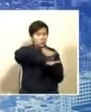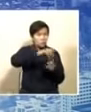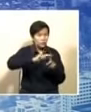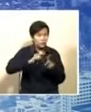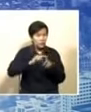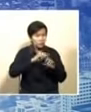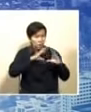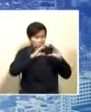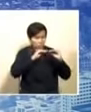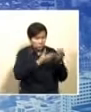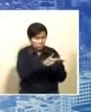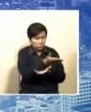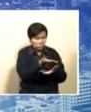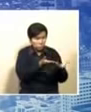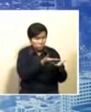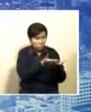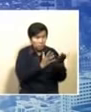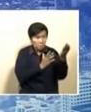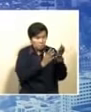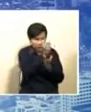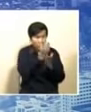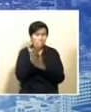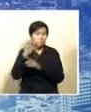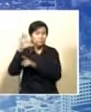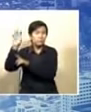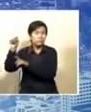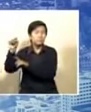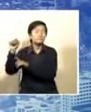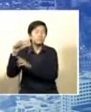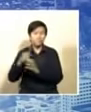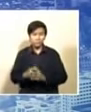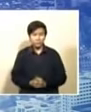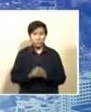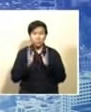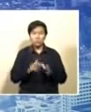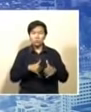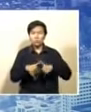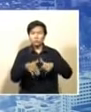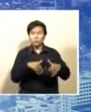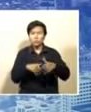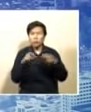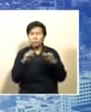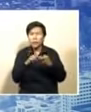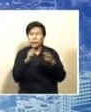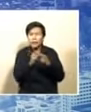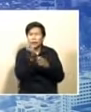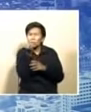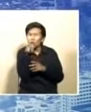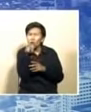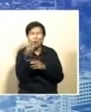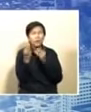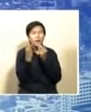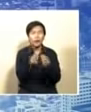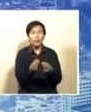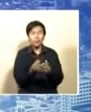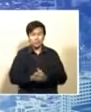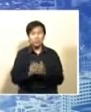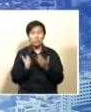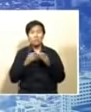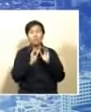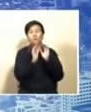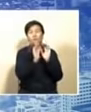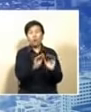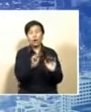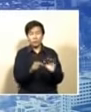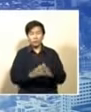าชนในผลด้านดีมากที่สุดนะครับนี่คือสิ่งที่จะเกิดขึ้นนะครับท่านก็ฝากมานะครับครับผมขออนุญาตวันนี้เราจะ